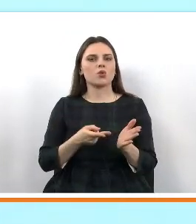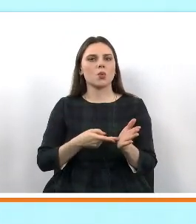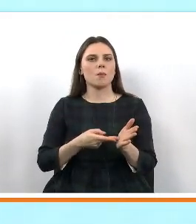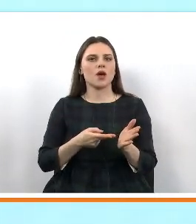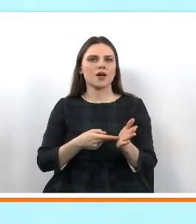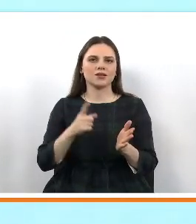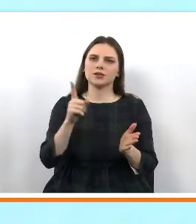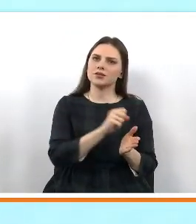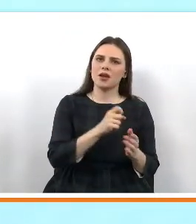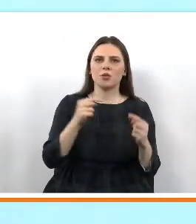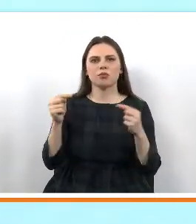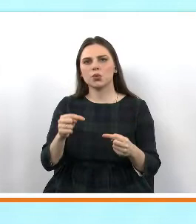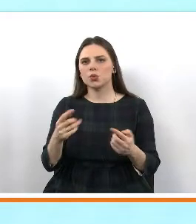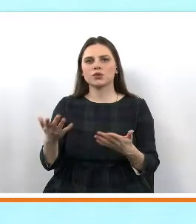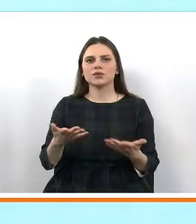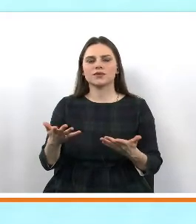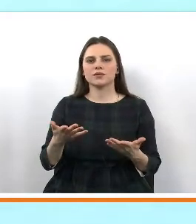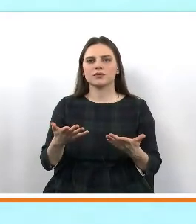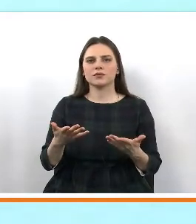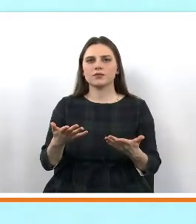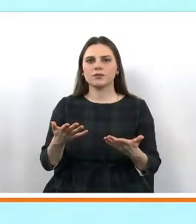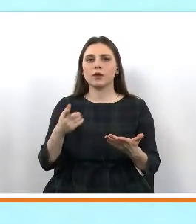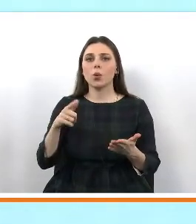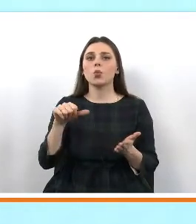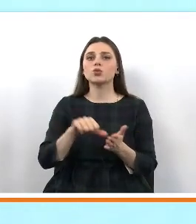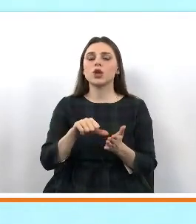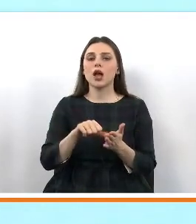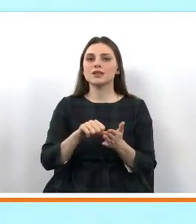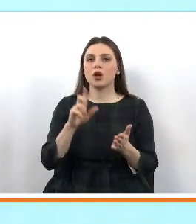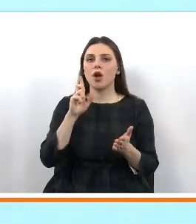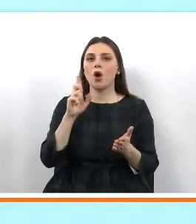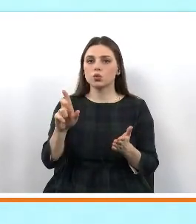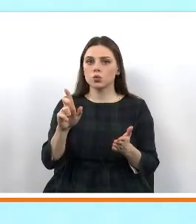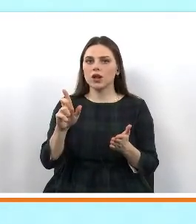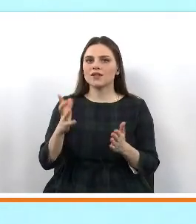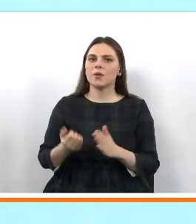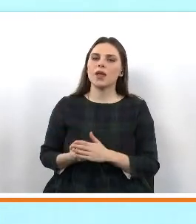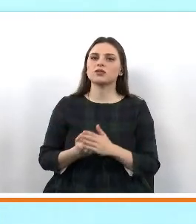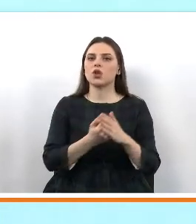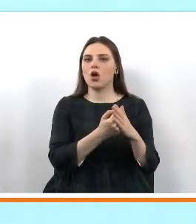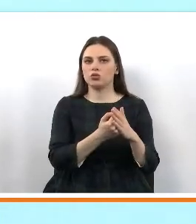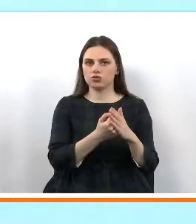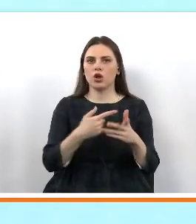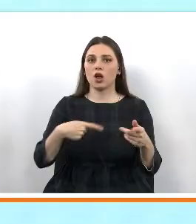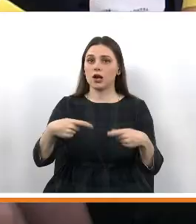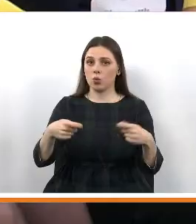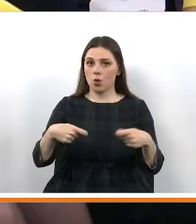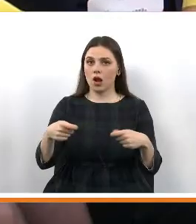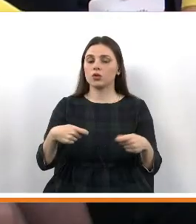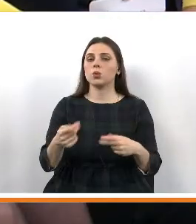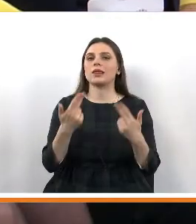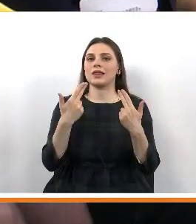за или против? Я думаю, что участие государства в любом случае в поддержке, в регуляторике, да, но в